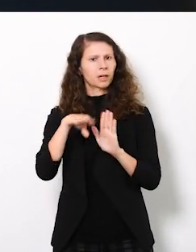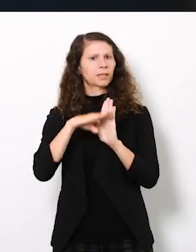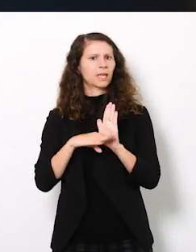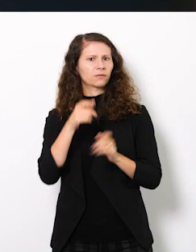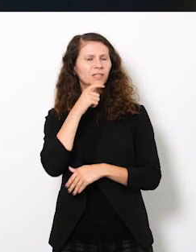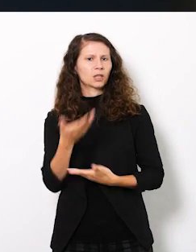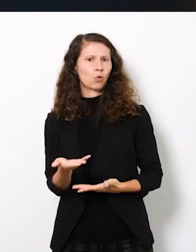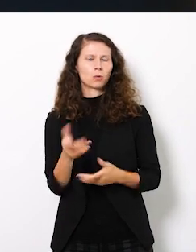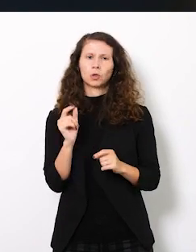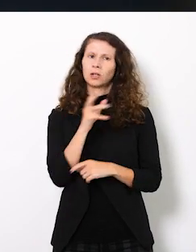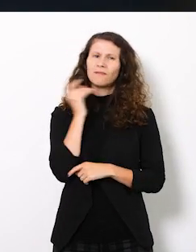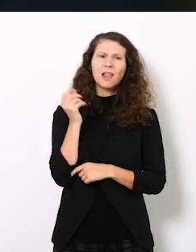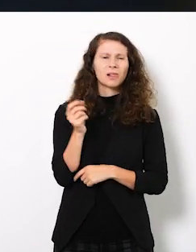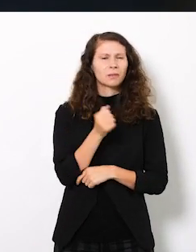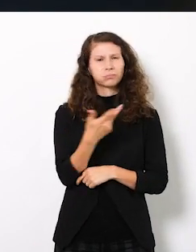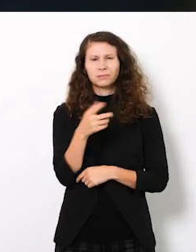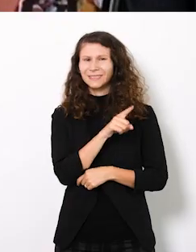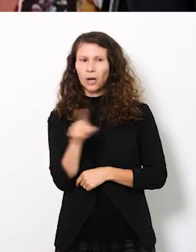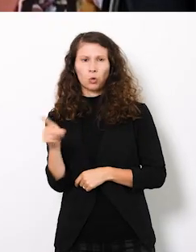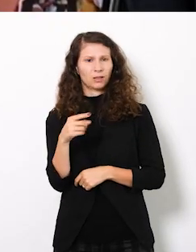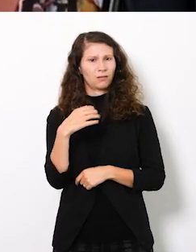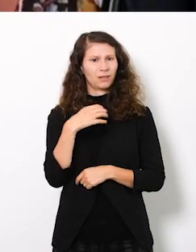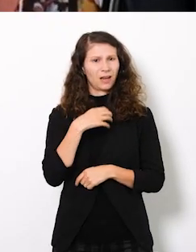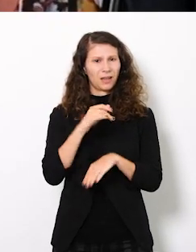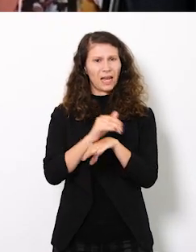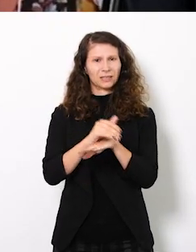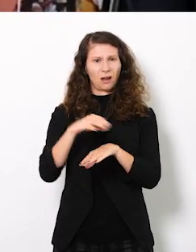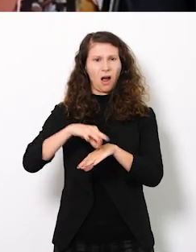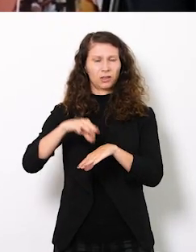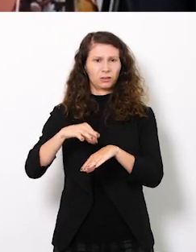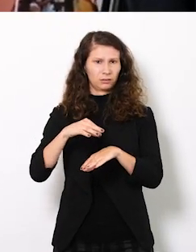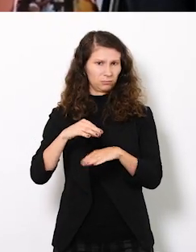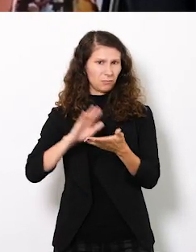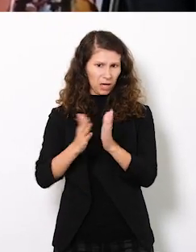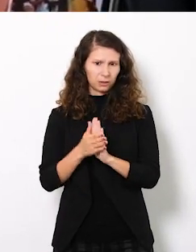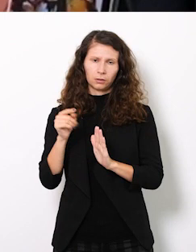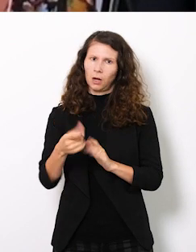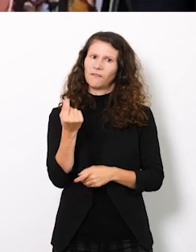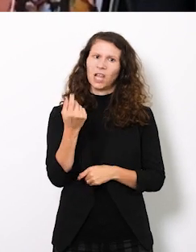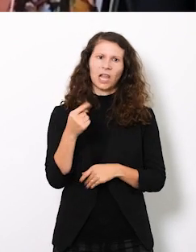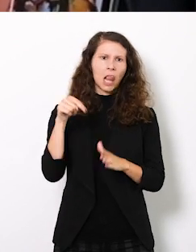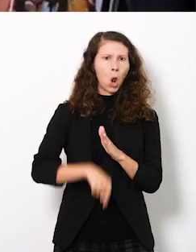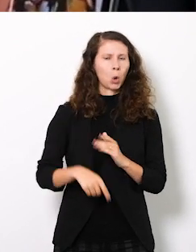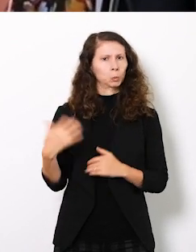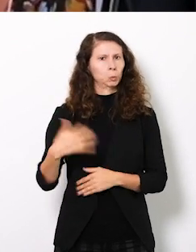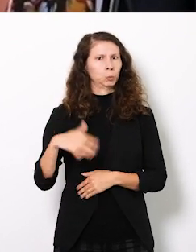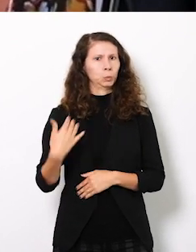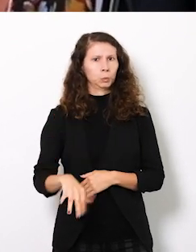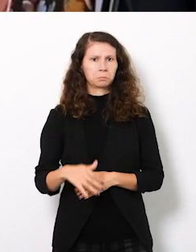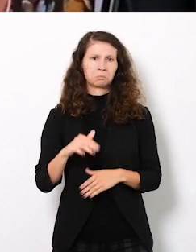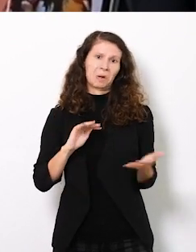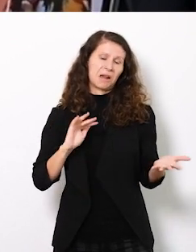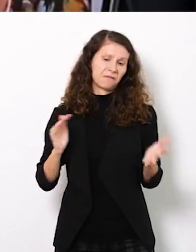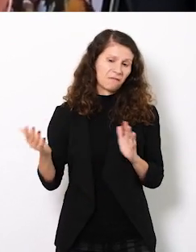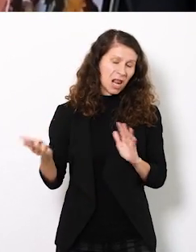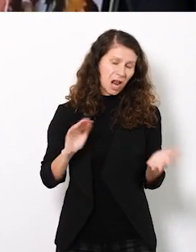Viele tausend kassenärztliche Praxen hätten ein enormes finanzielles Loch und könnten möglicherweise ihre Tätigkeit im Interesse